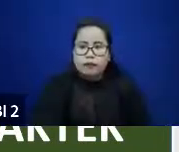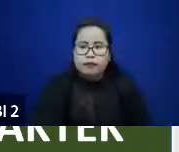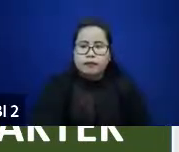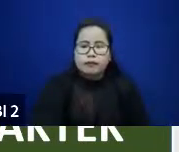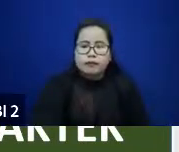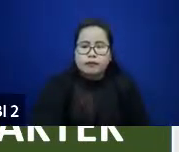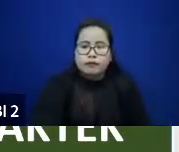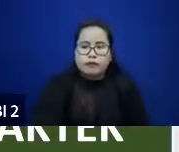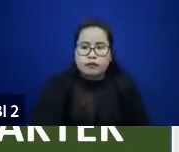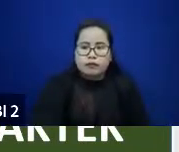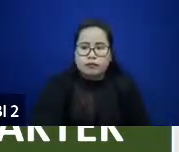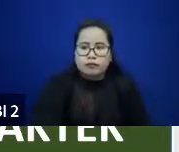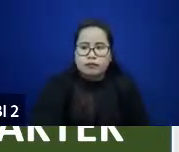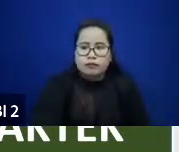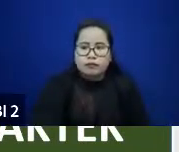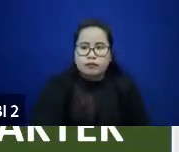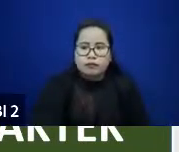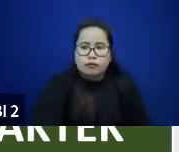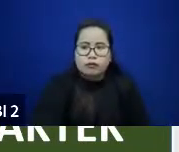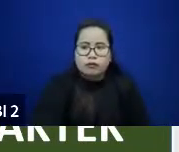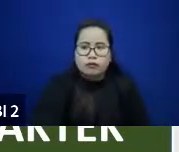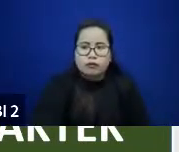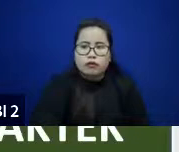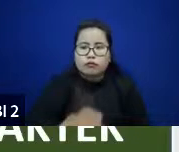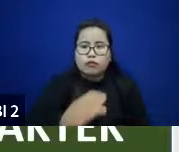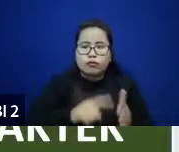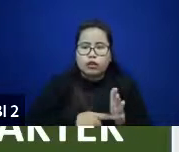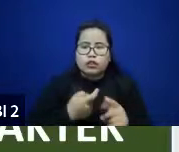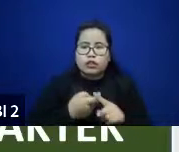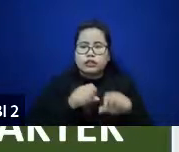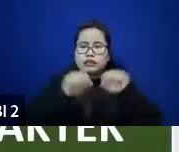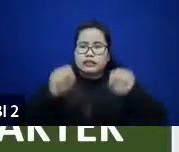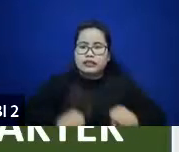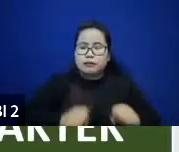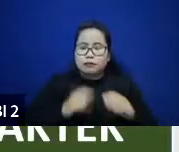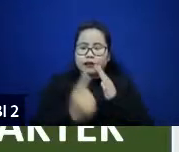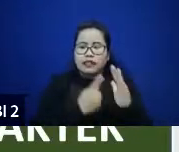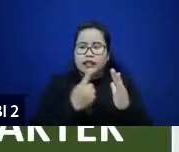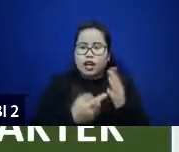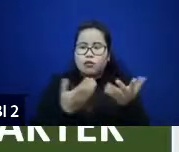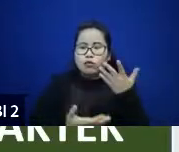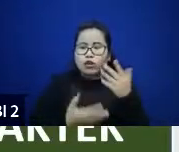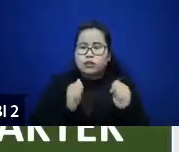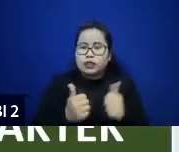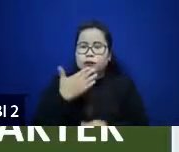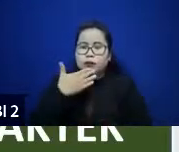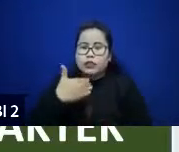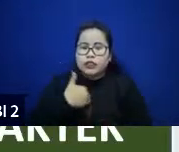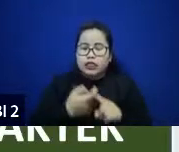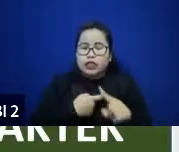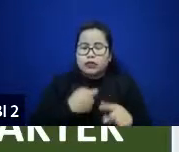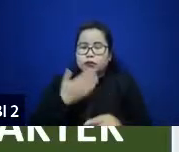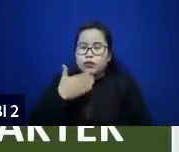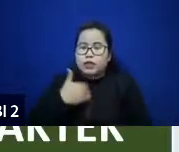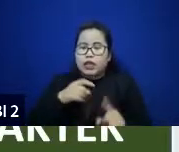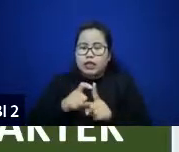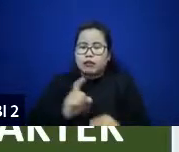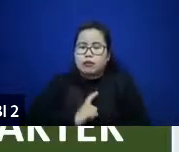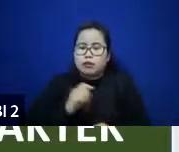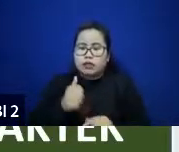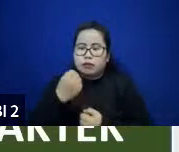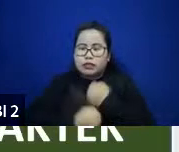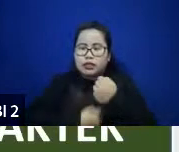usah harus mulai membuat sistem internal yang memungkinkan pemilik data pribadi dapat melaksanakan